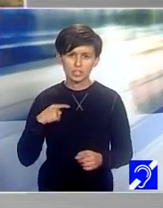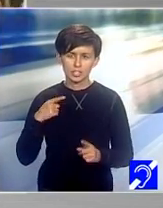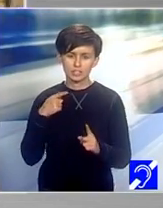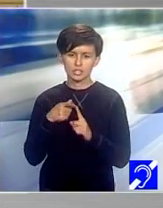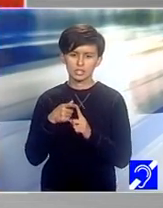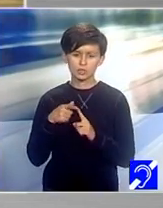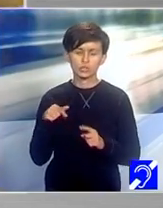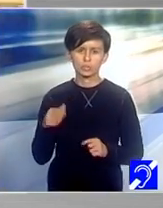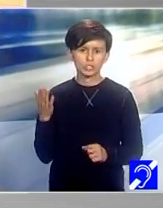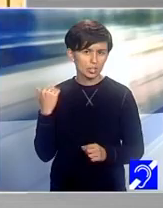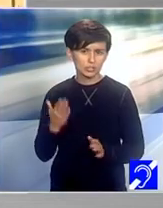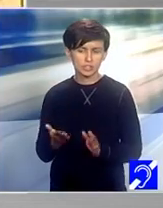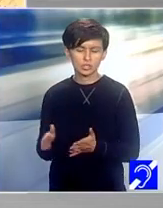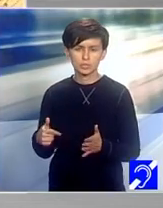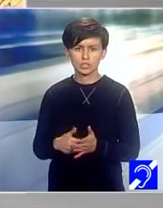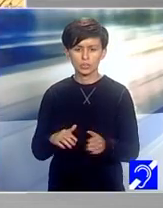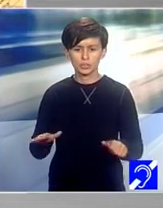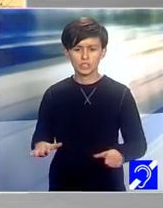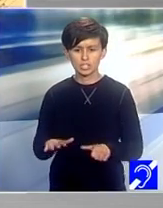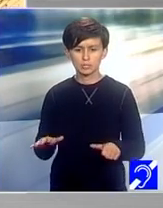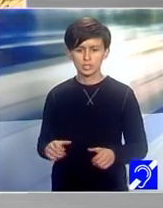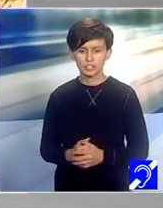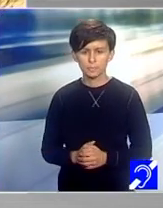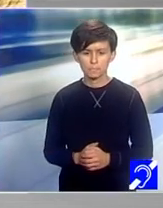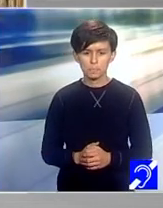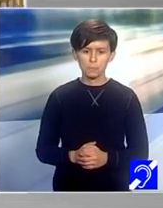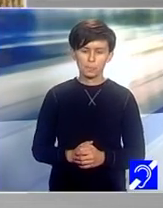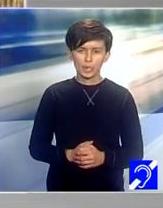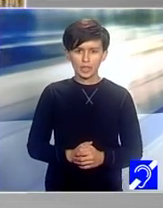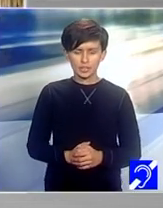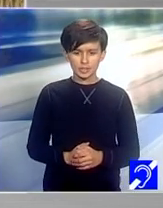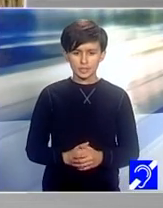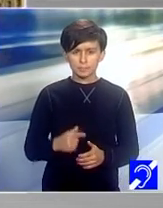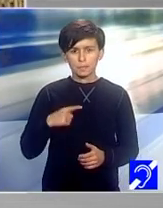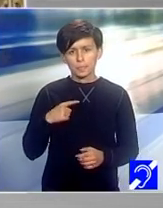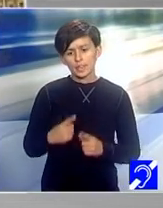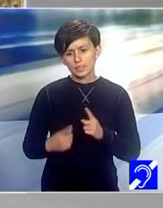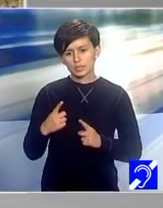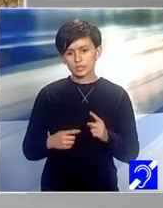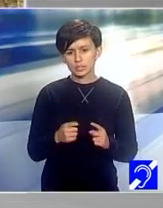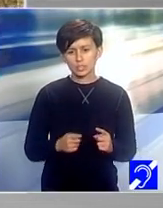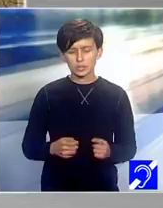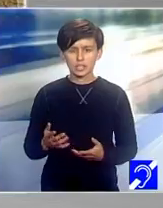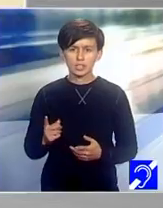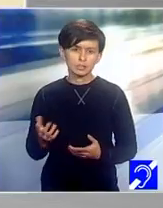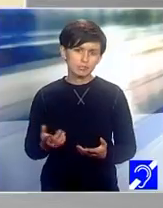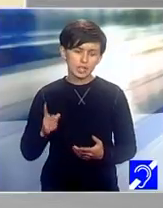fost demarat deja în anul 2016, are implementare până în 2017. Până în 2020, deci sunt anumite 2017. Proiecte care trebuie să se întâmple